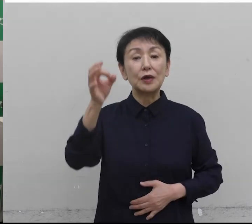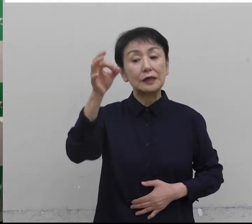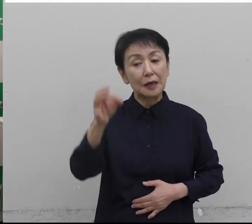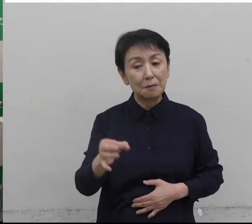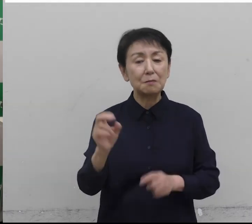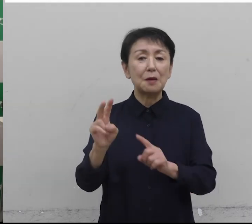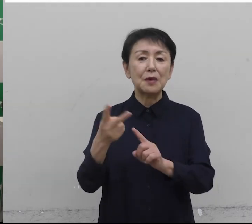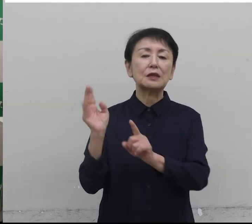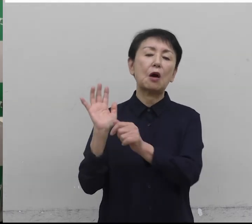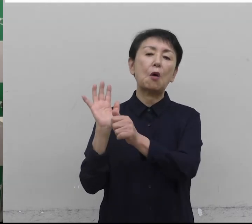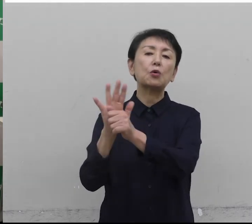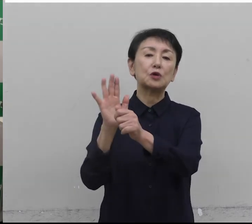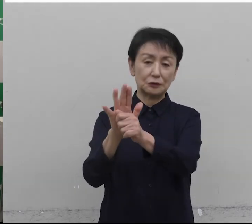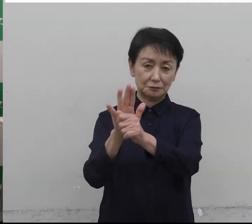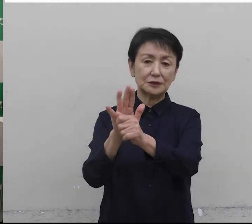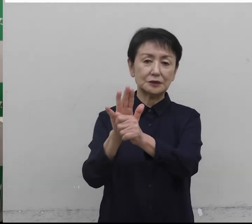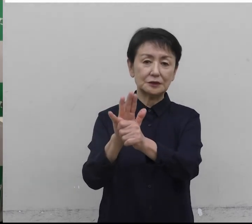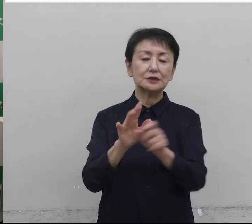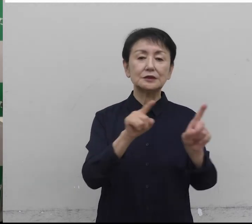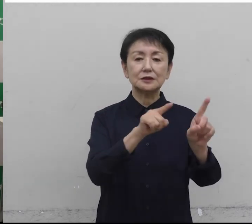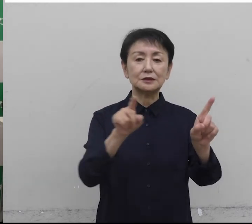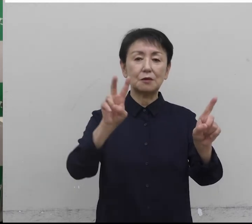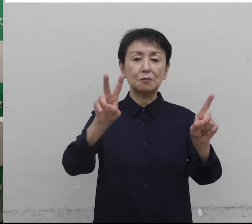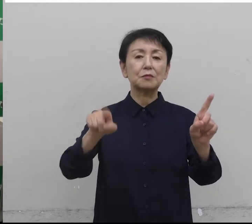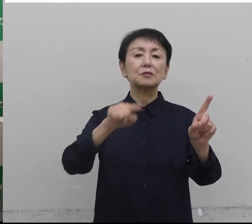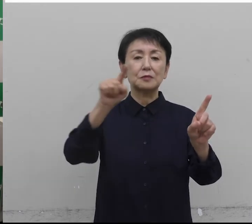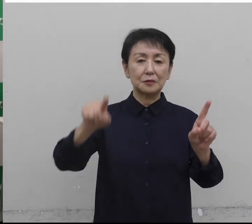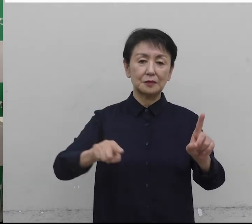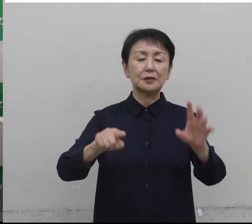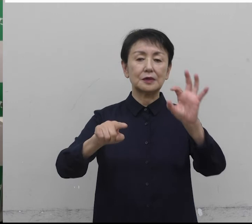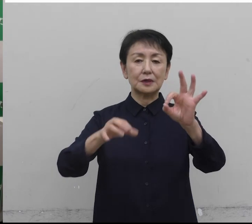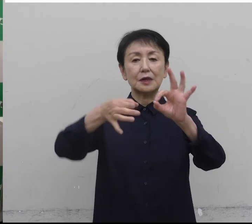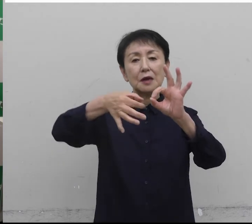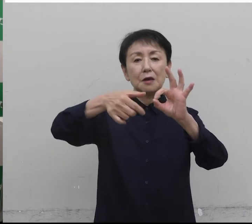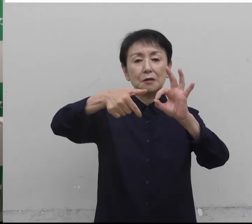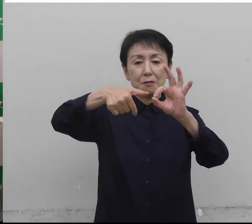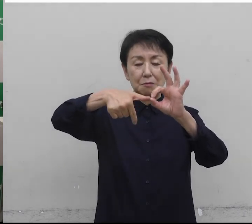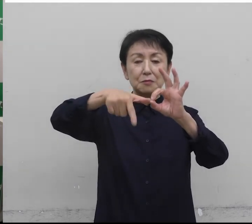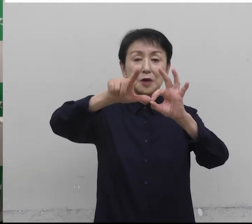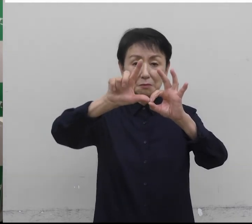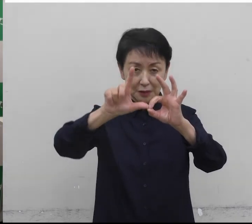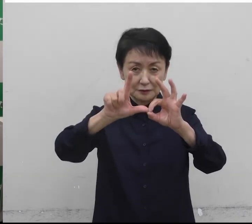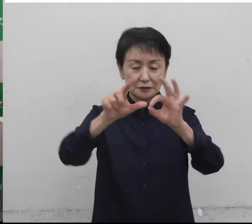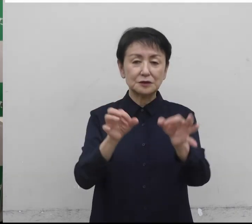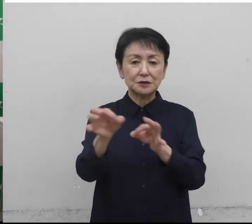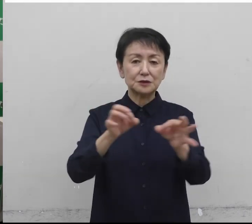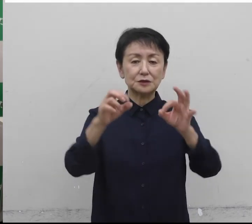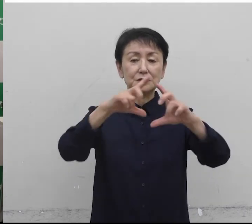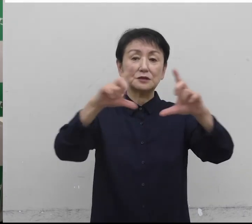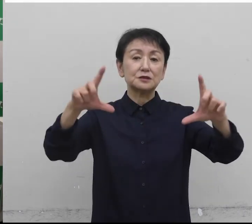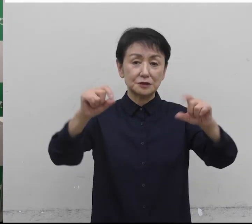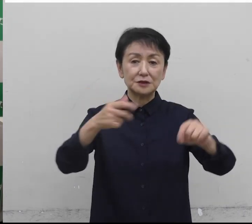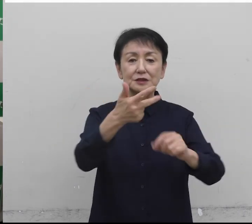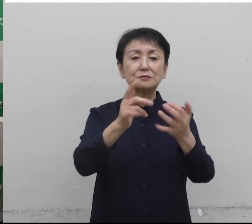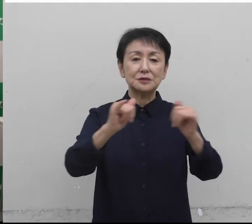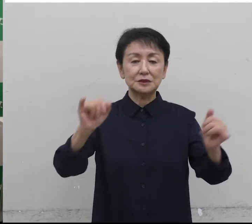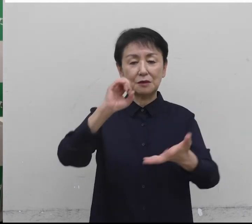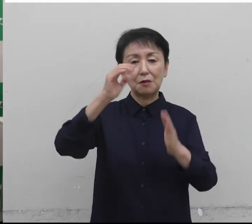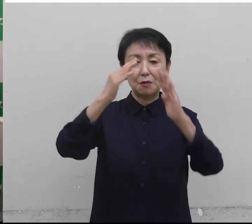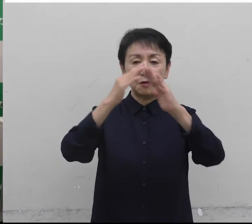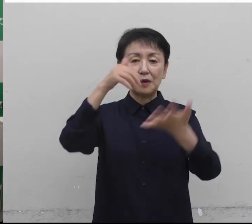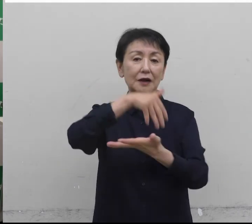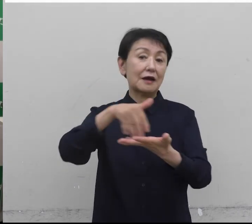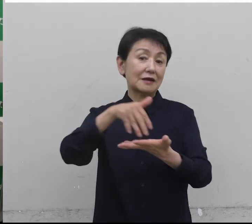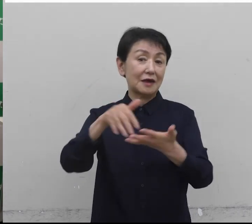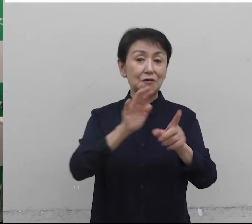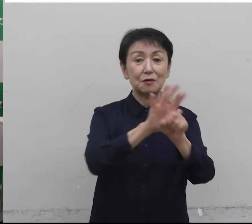ものでございます。 1-2 プレミアム付き商品券発行事業は、市民の家計を支援することで市内